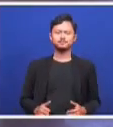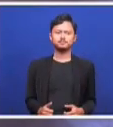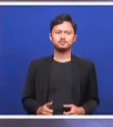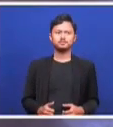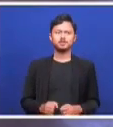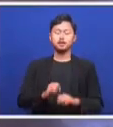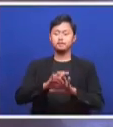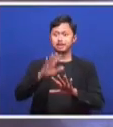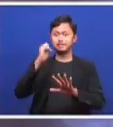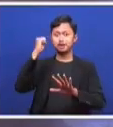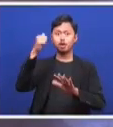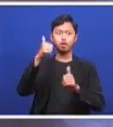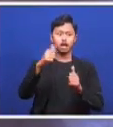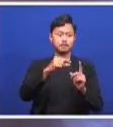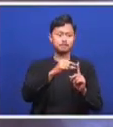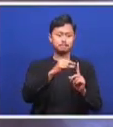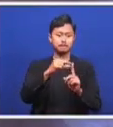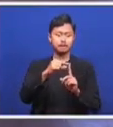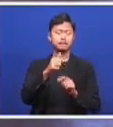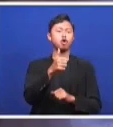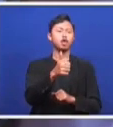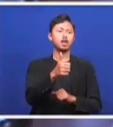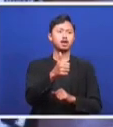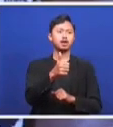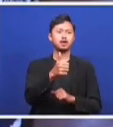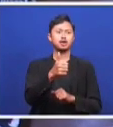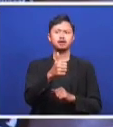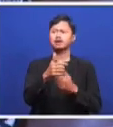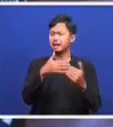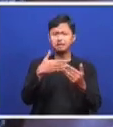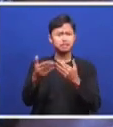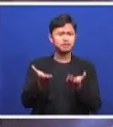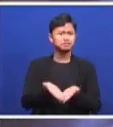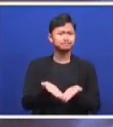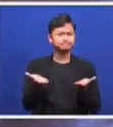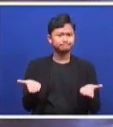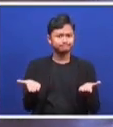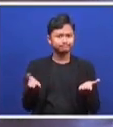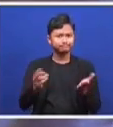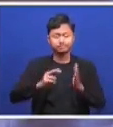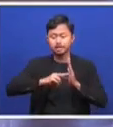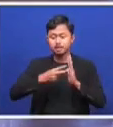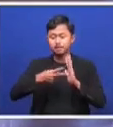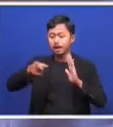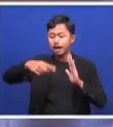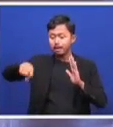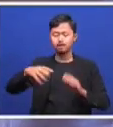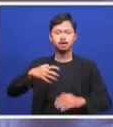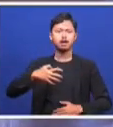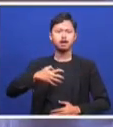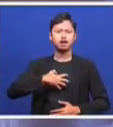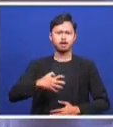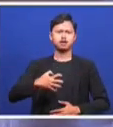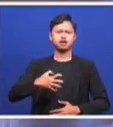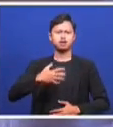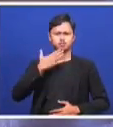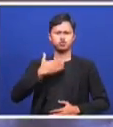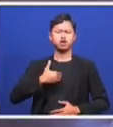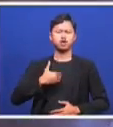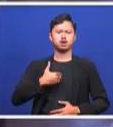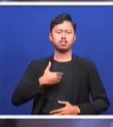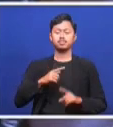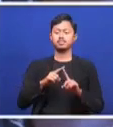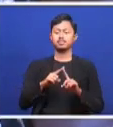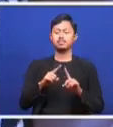perindo boleh ke P3 boleh ya kalau tidak juga enggak apa-apa jadi artinya anda punya hak ya